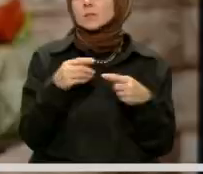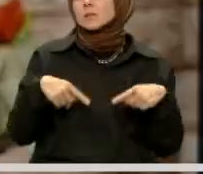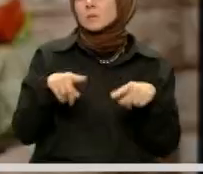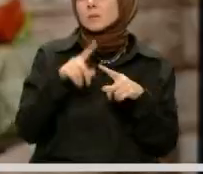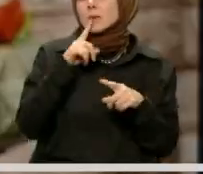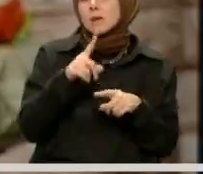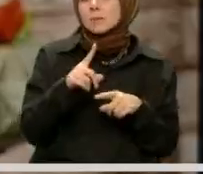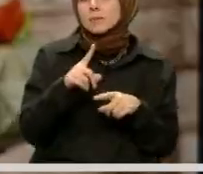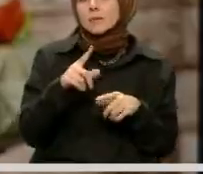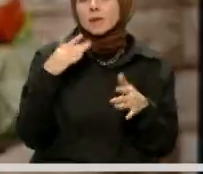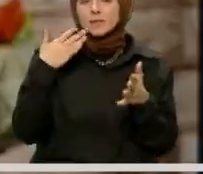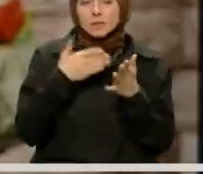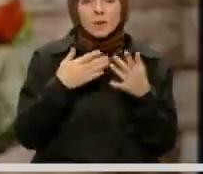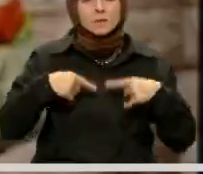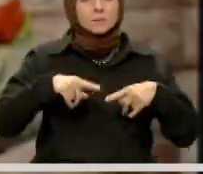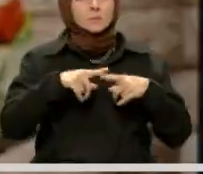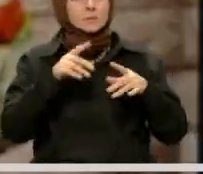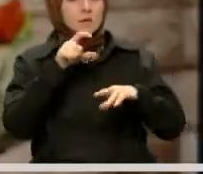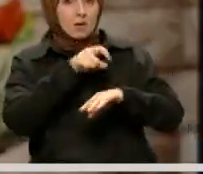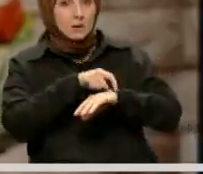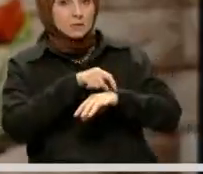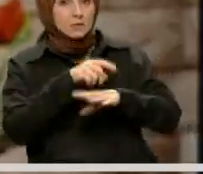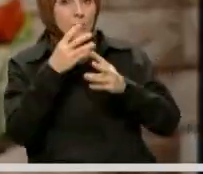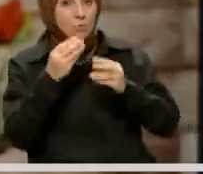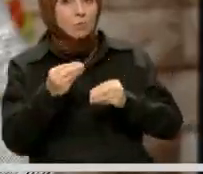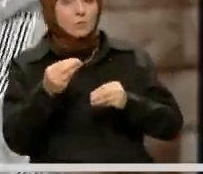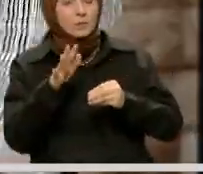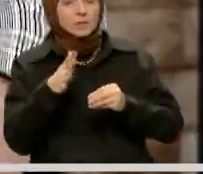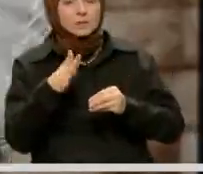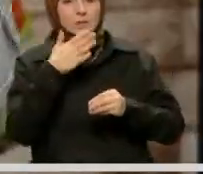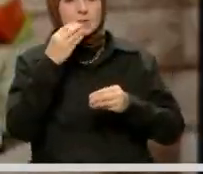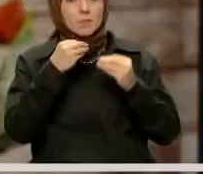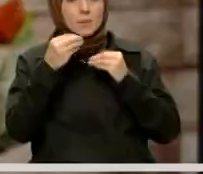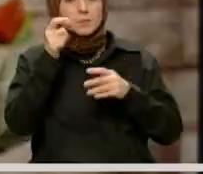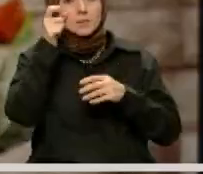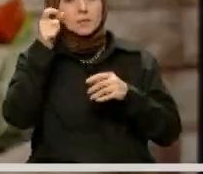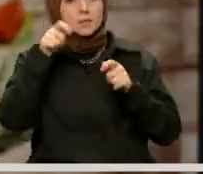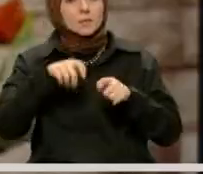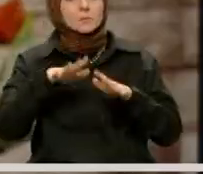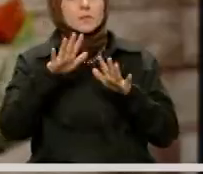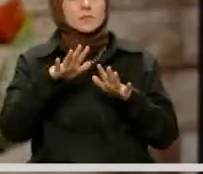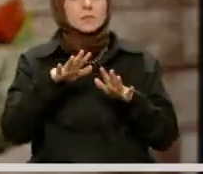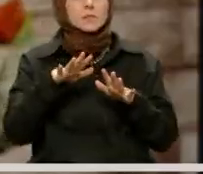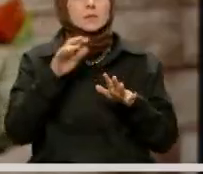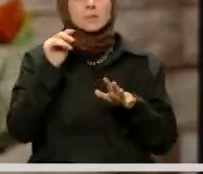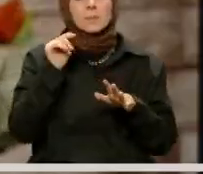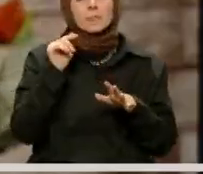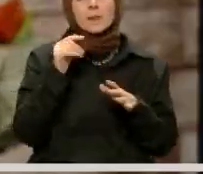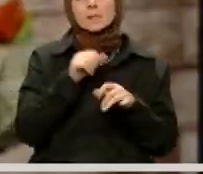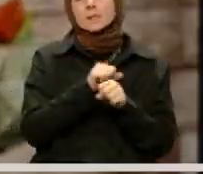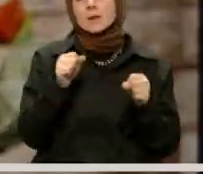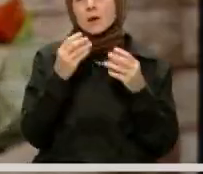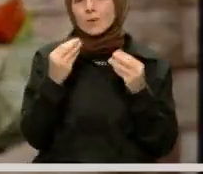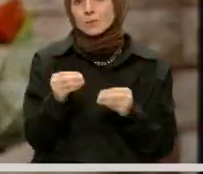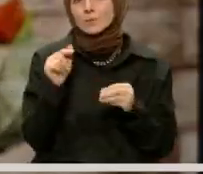emredilen ibadet bizi hasta edebilir eğer dikkat etmesek yememize içmemize. O yüzden yemeğe içmeye de kararında